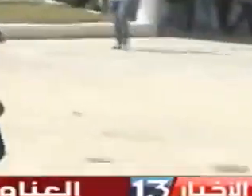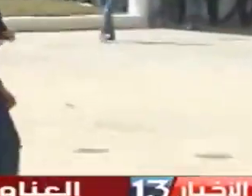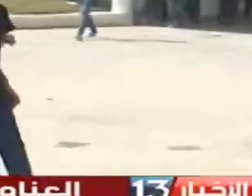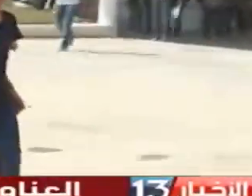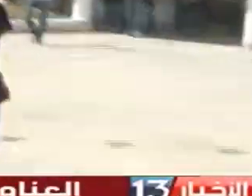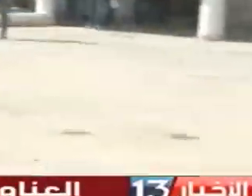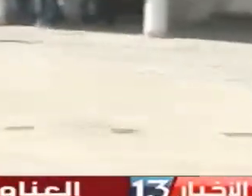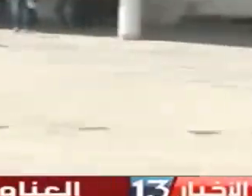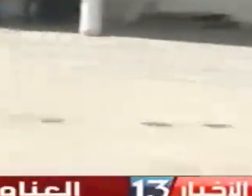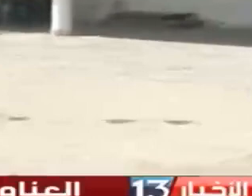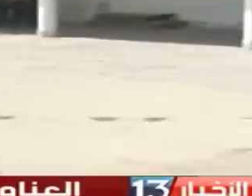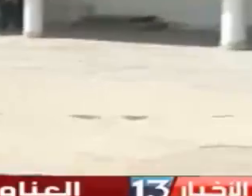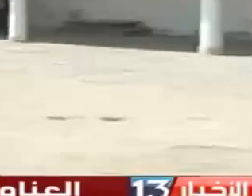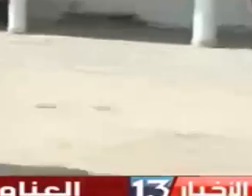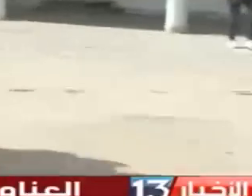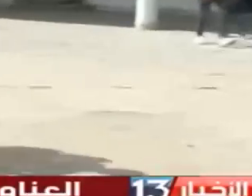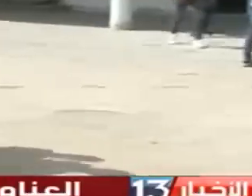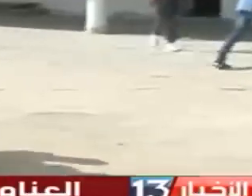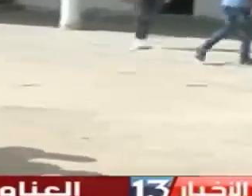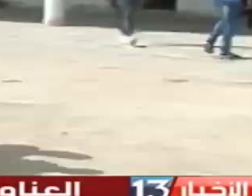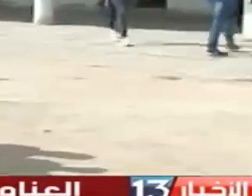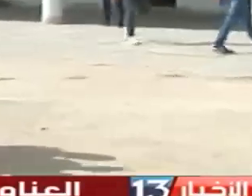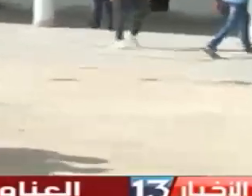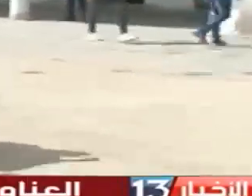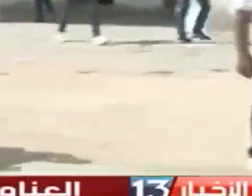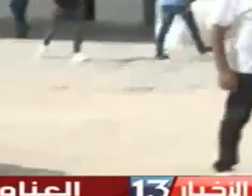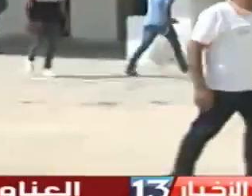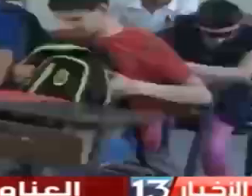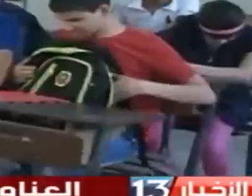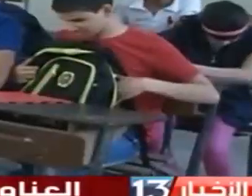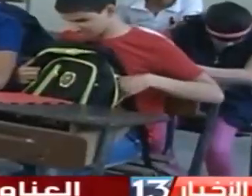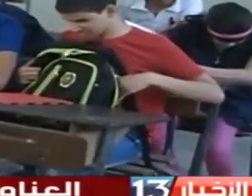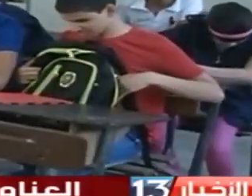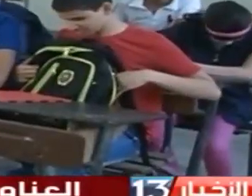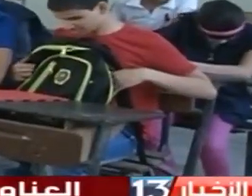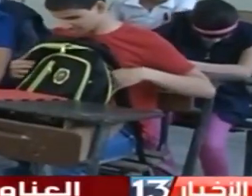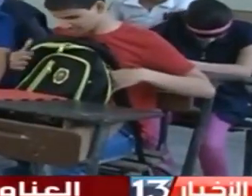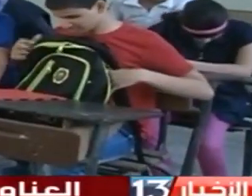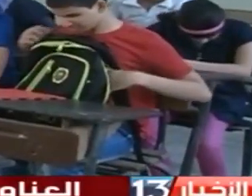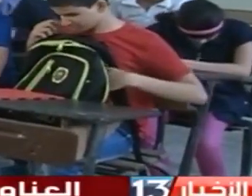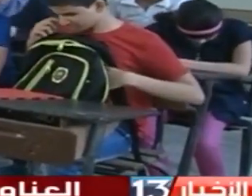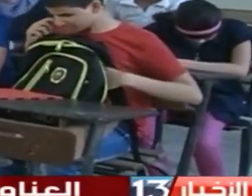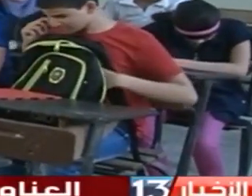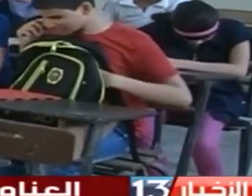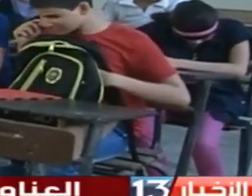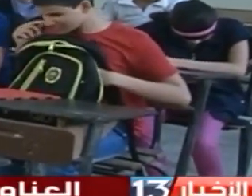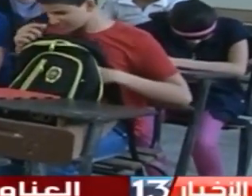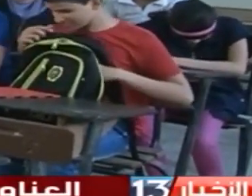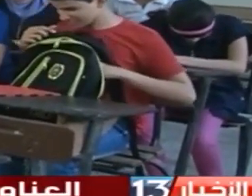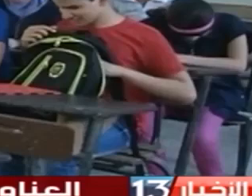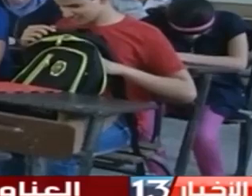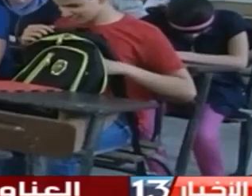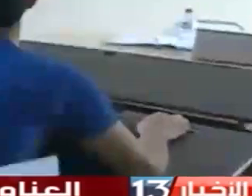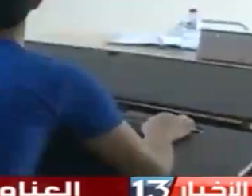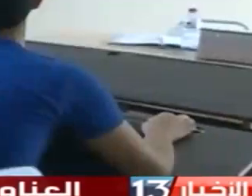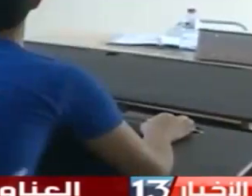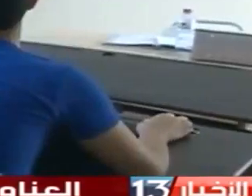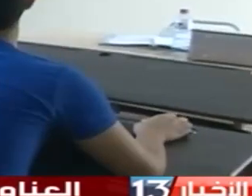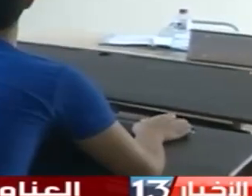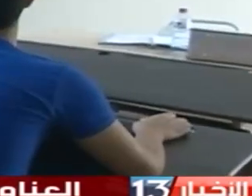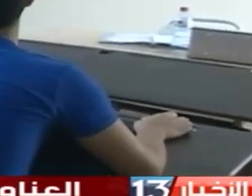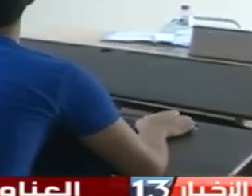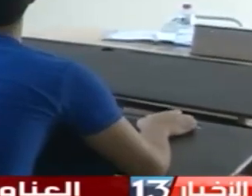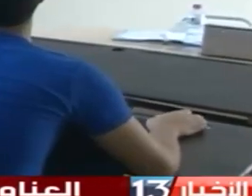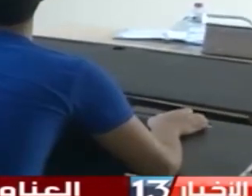في تجربة هي الأولى من نوعها، تخصيص قسم للتلاميذ المكفوفين الذين ارتقوا إلى السنة الأولى ثانوي بأحد المعاهد